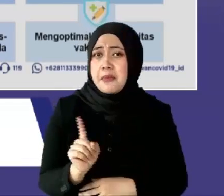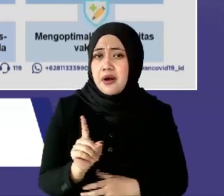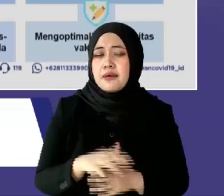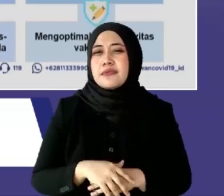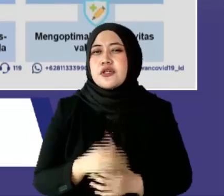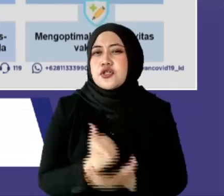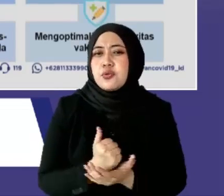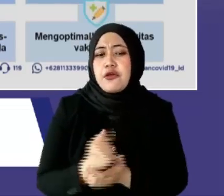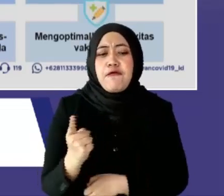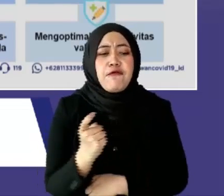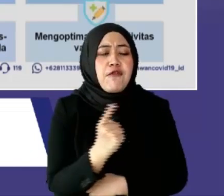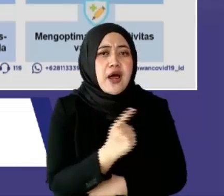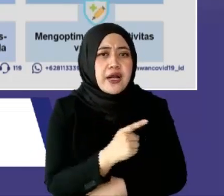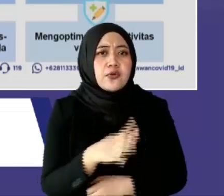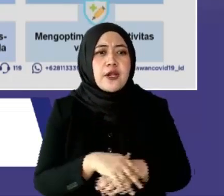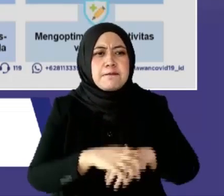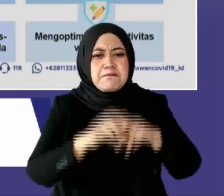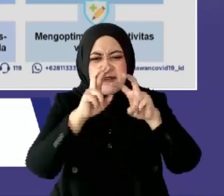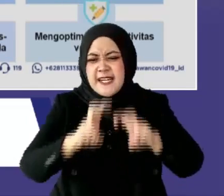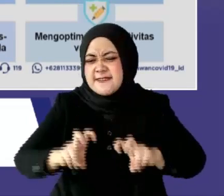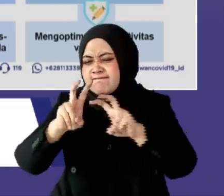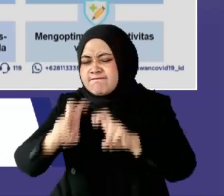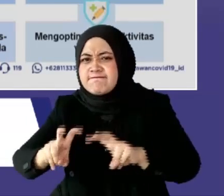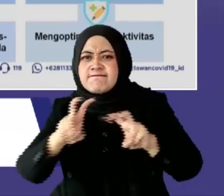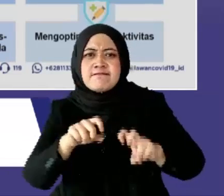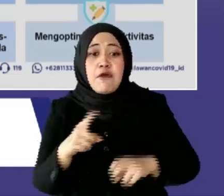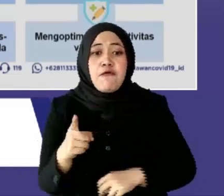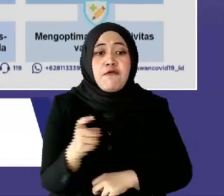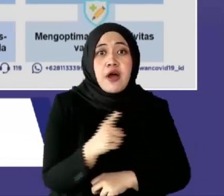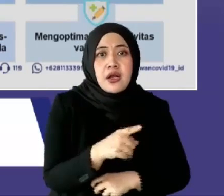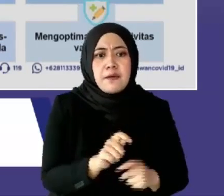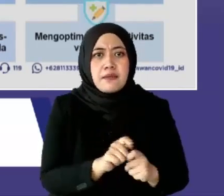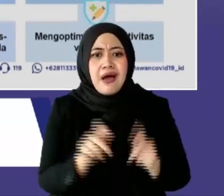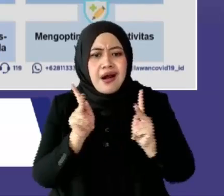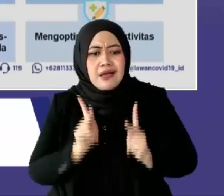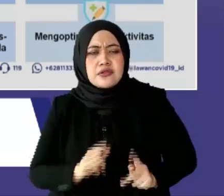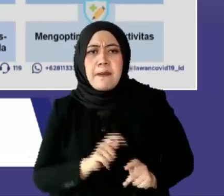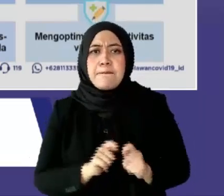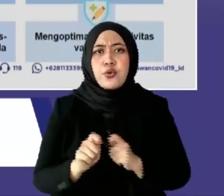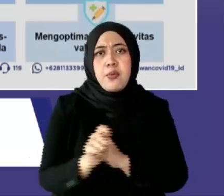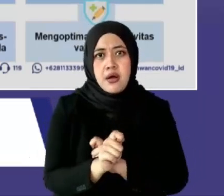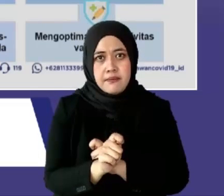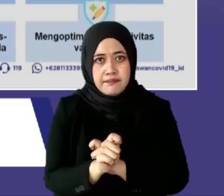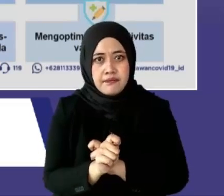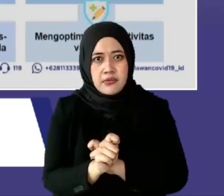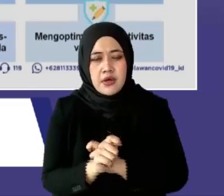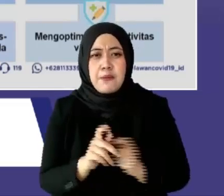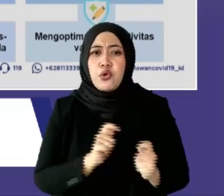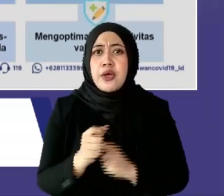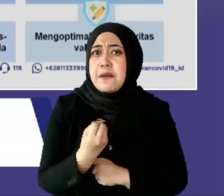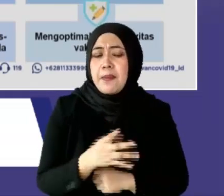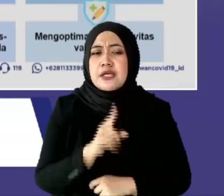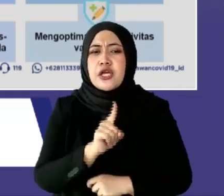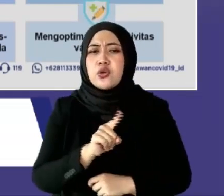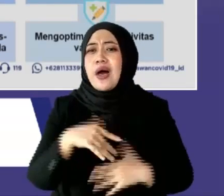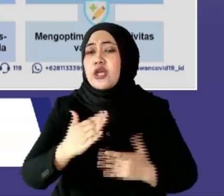varian yang berdasarkan penemuan ilmiah terbukti mengalami perubahan karakteristik baik satu atau lebih di